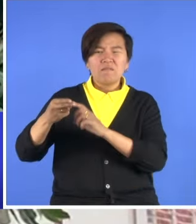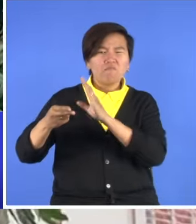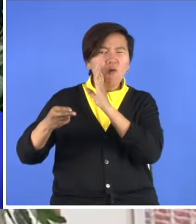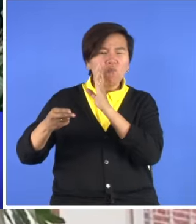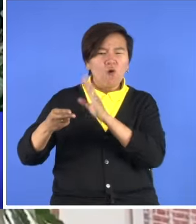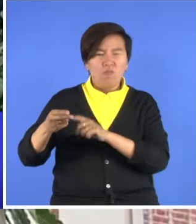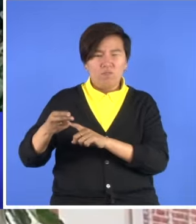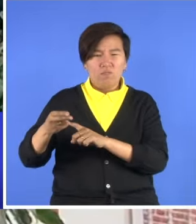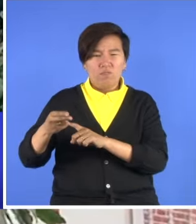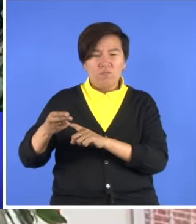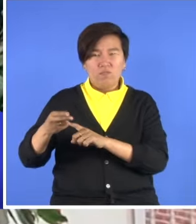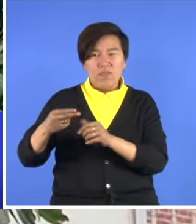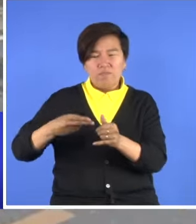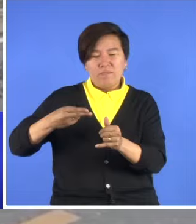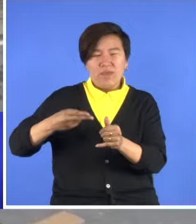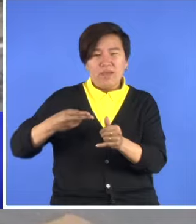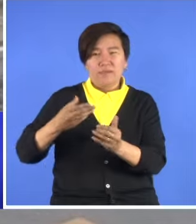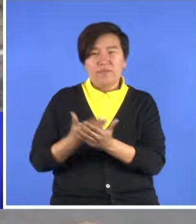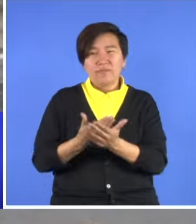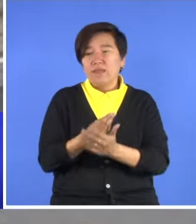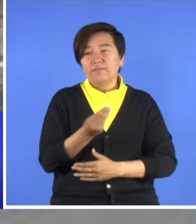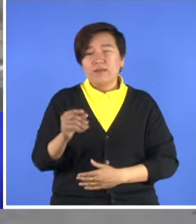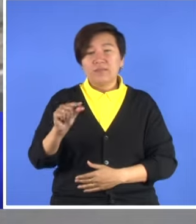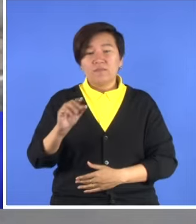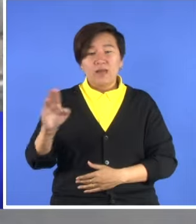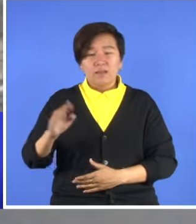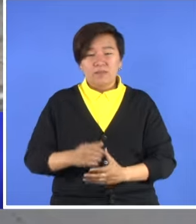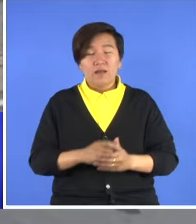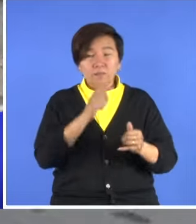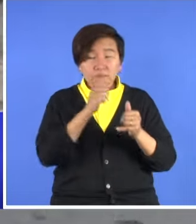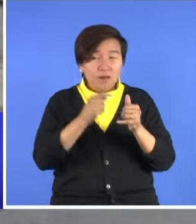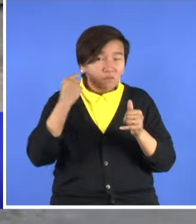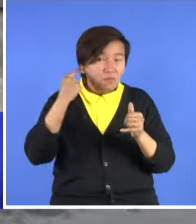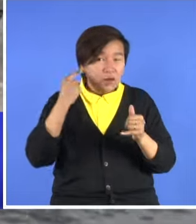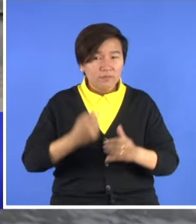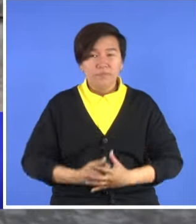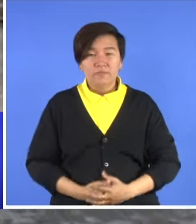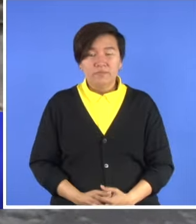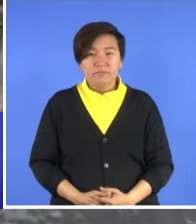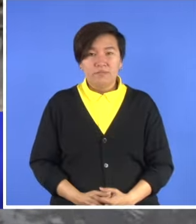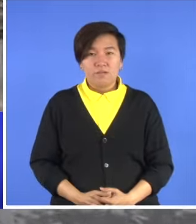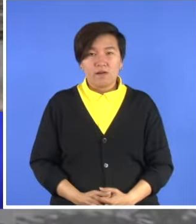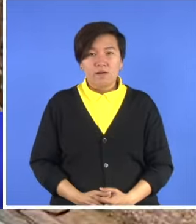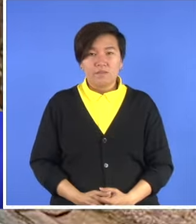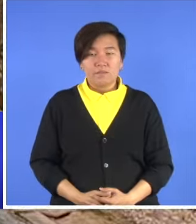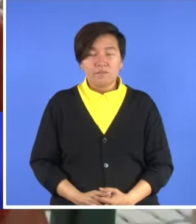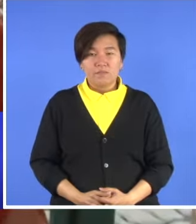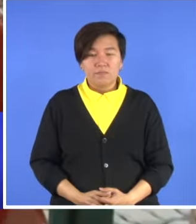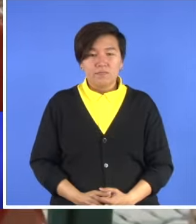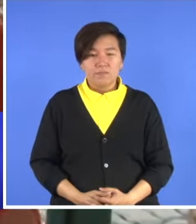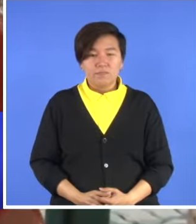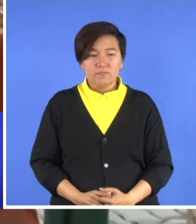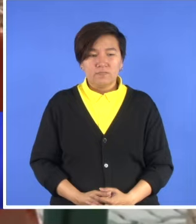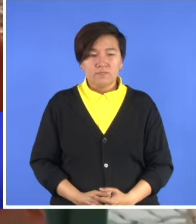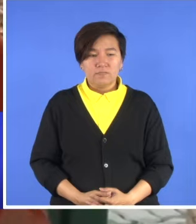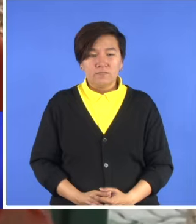หยอกเล่นแต่ว่าก็มาจี้แนนได้เงินไปอ้าฟังเสียงเณรชุดที่ 2เป็นผู้เสียหายที่ถูกจี้ชิงทรัพย์หน่อยตอน